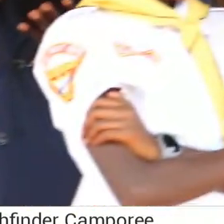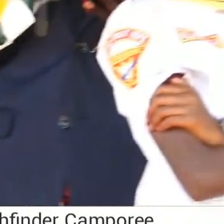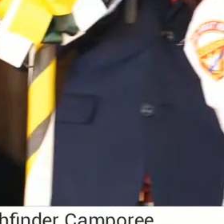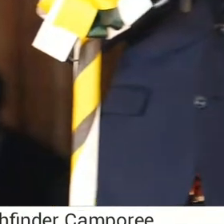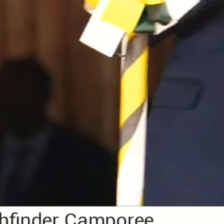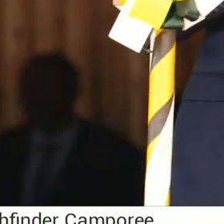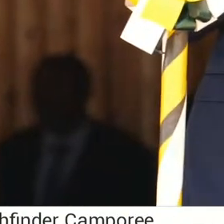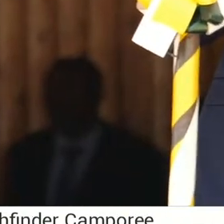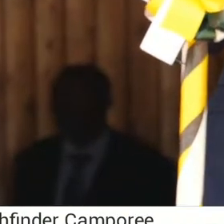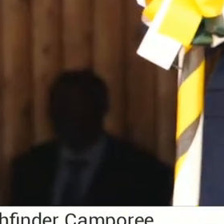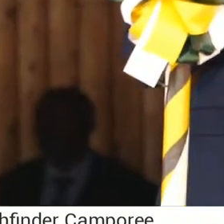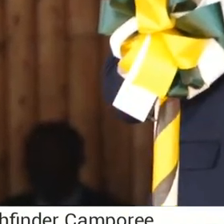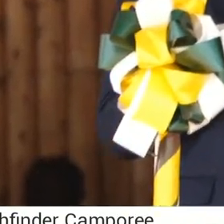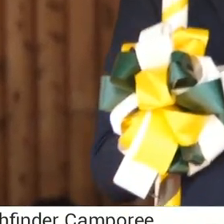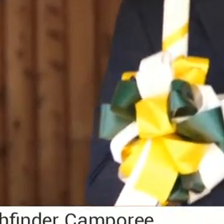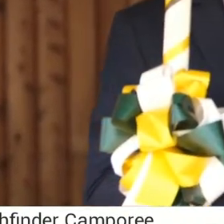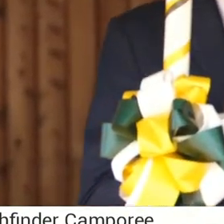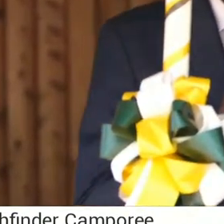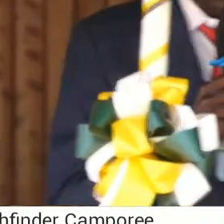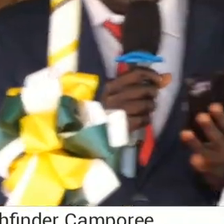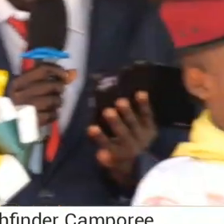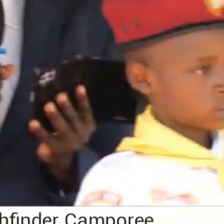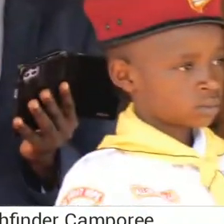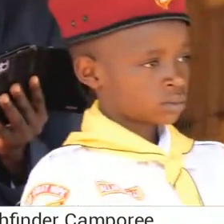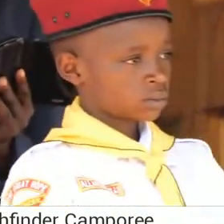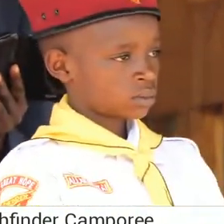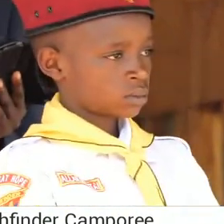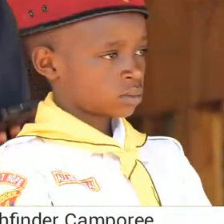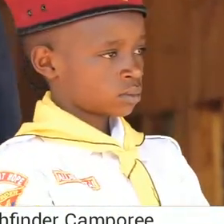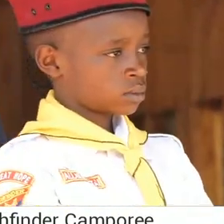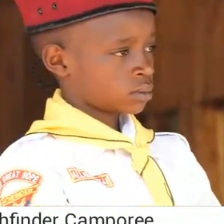186-2424. Account ni